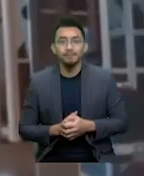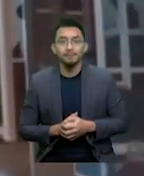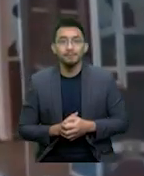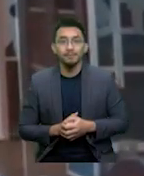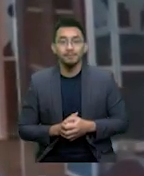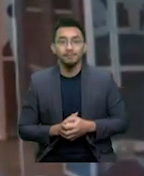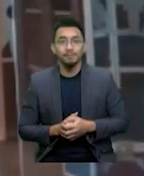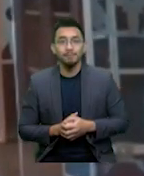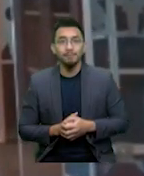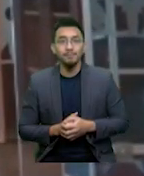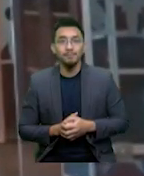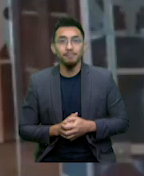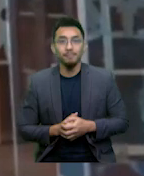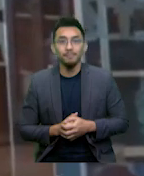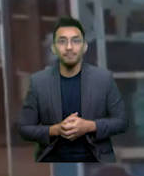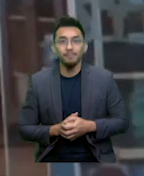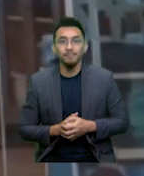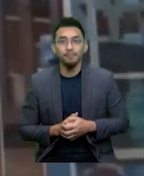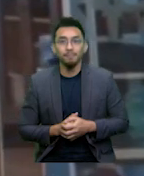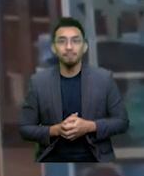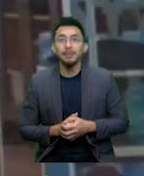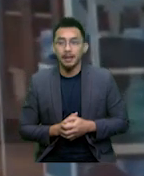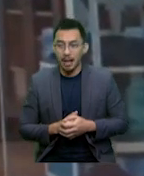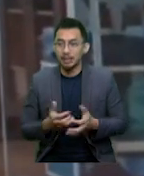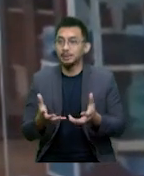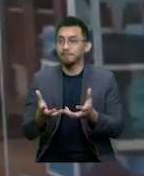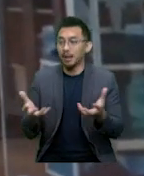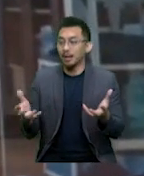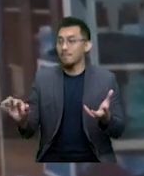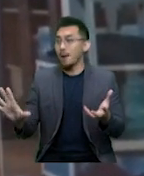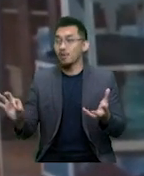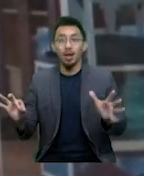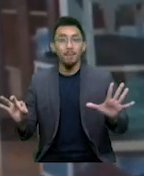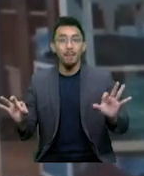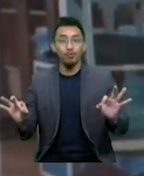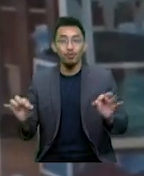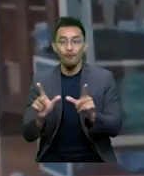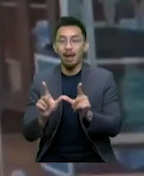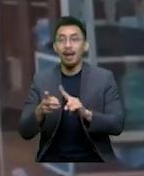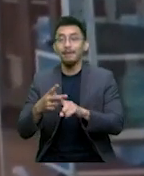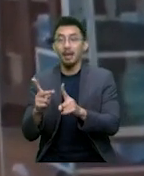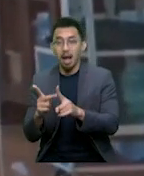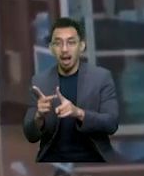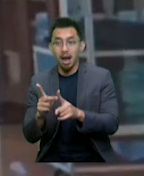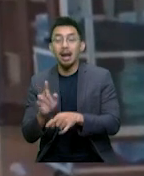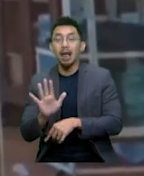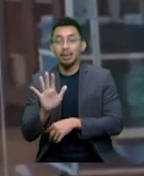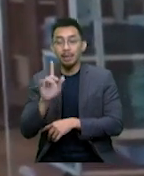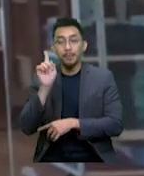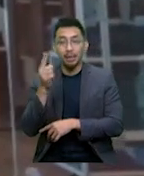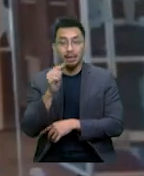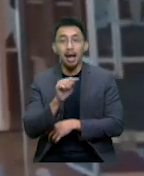Siapa yang kerja di rumah dan kerja di kantor, itu saya berikan kewenangan kepada kepala OPD-nya dengan catatan